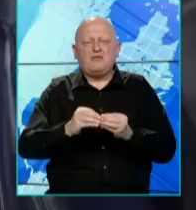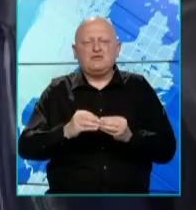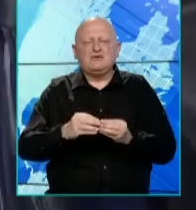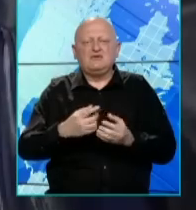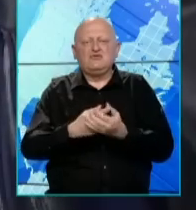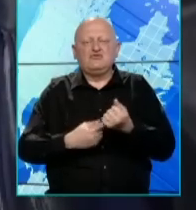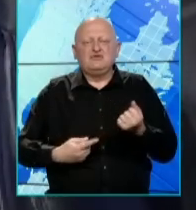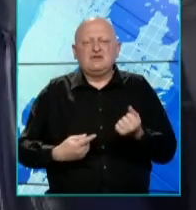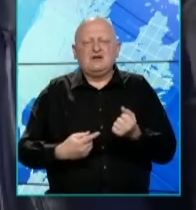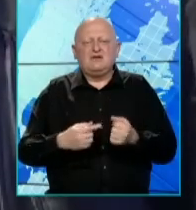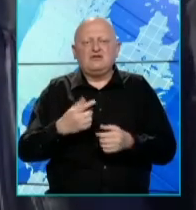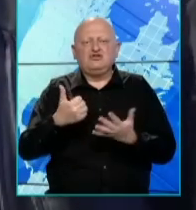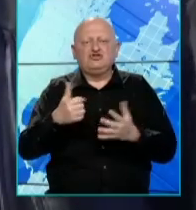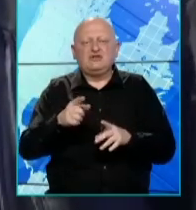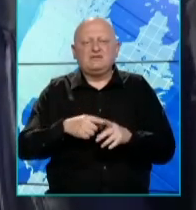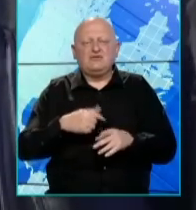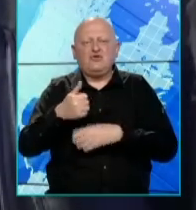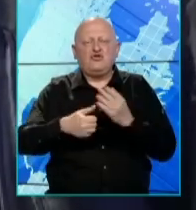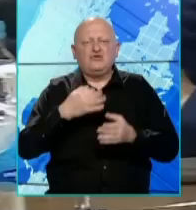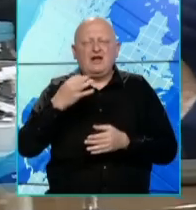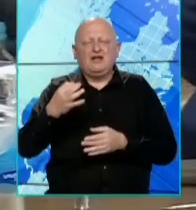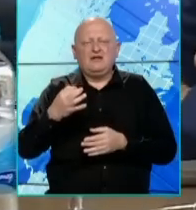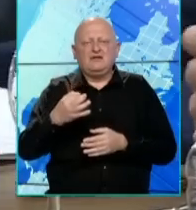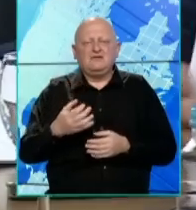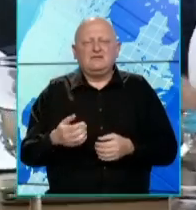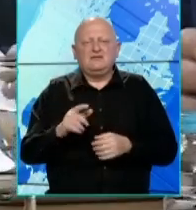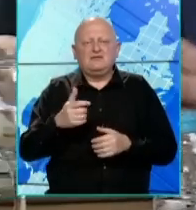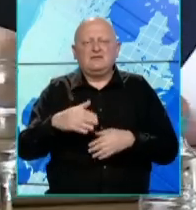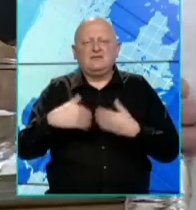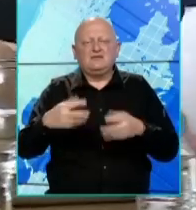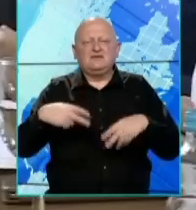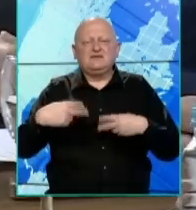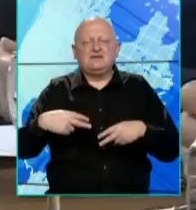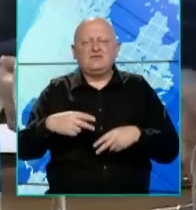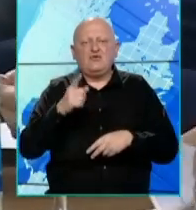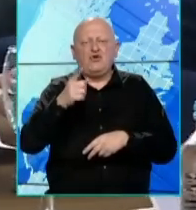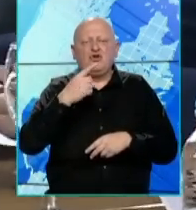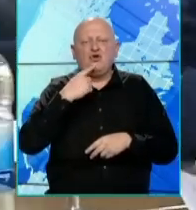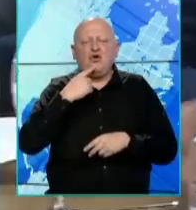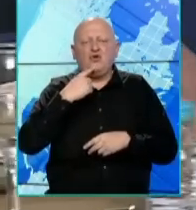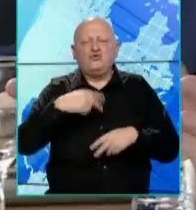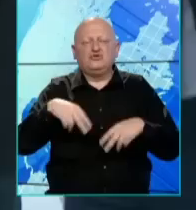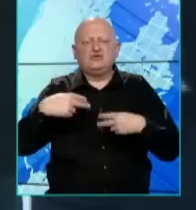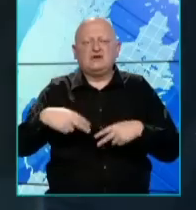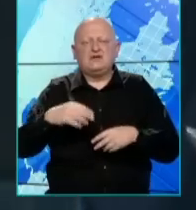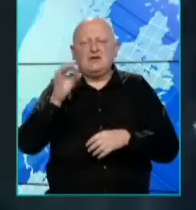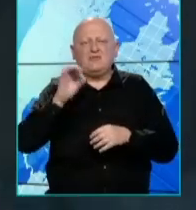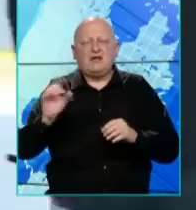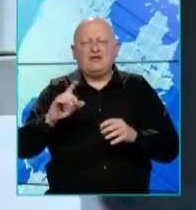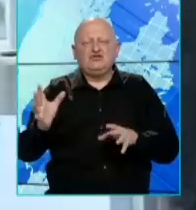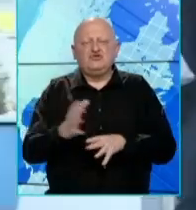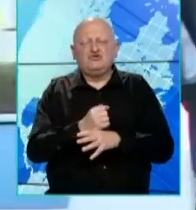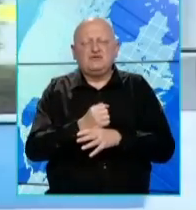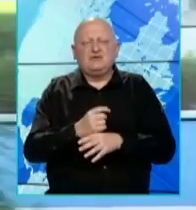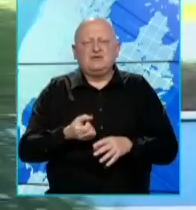problematično nego u zadnji pola godine ili godinu dana. Da li plasiranje straha čine upravo oni koji su u strahu da im planovi neće